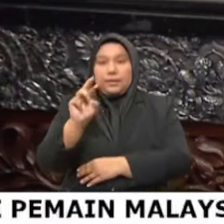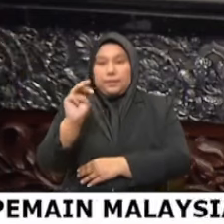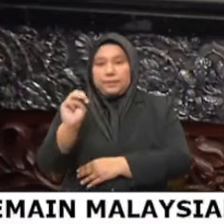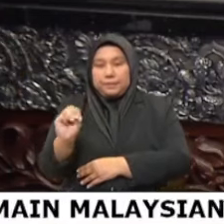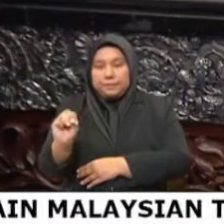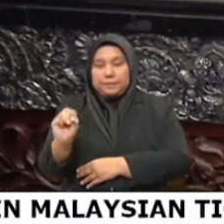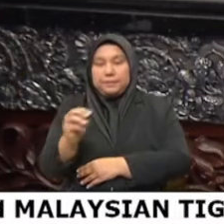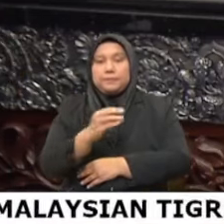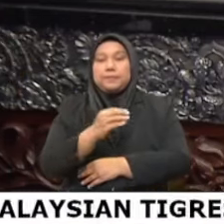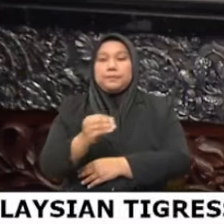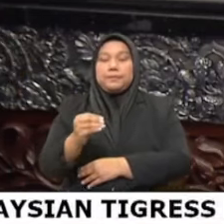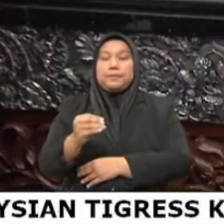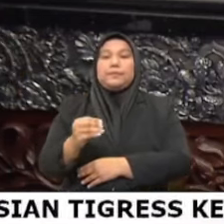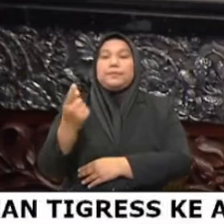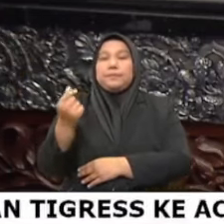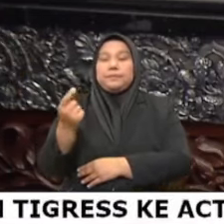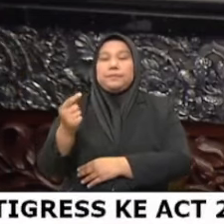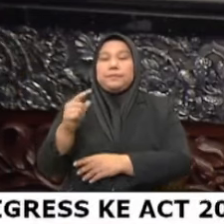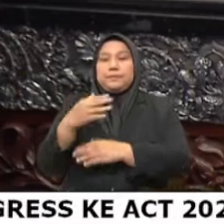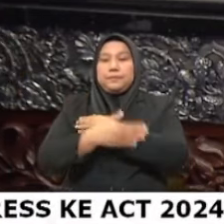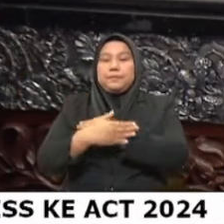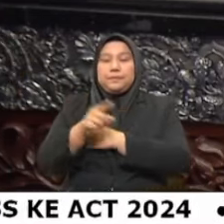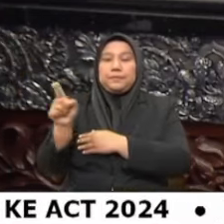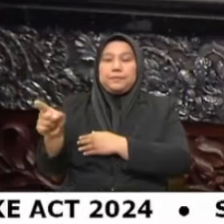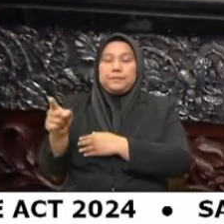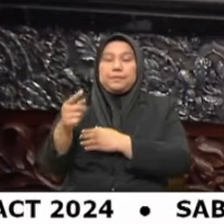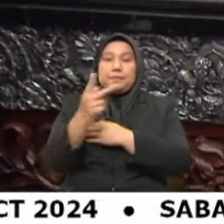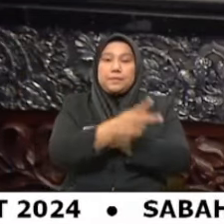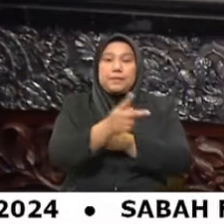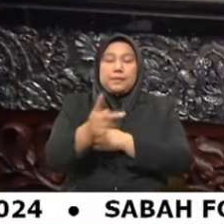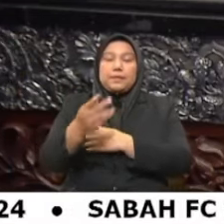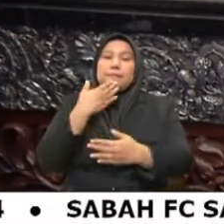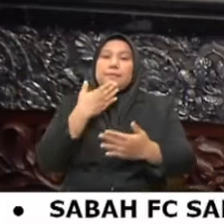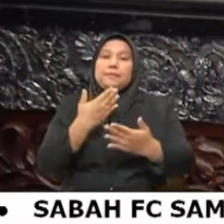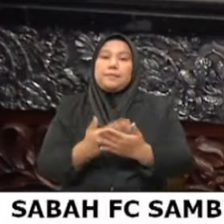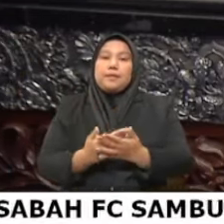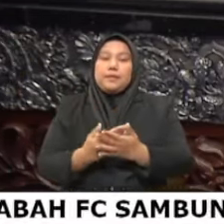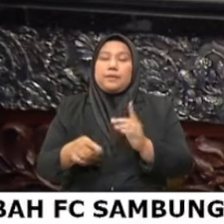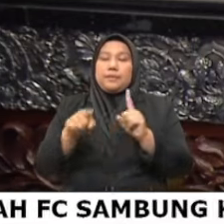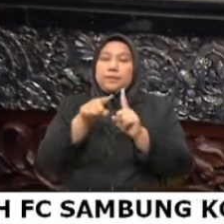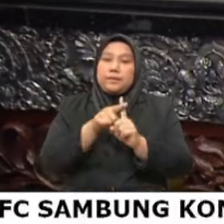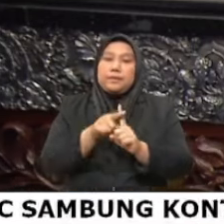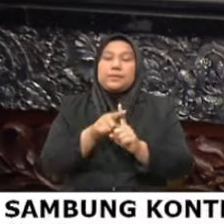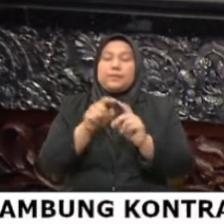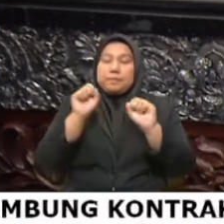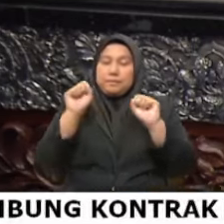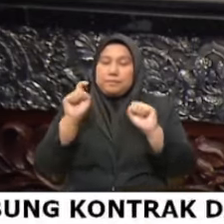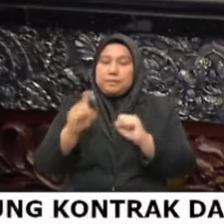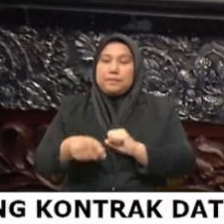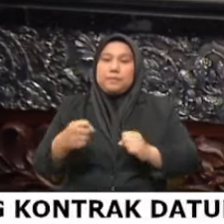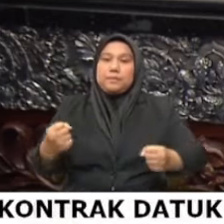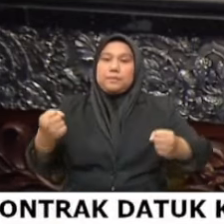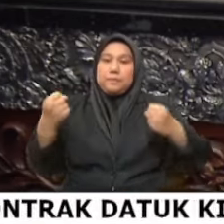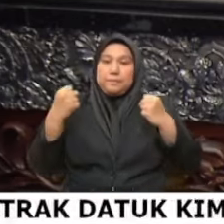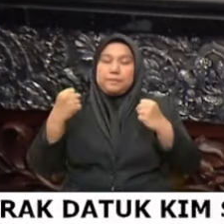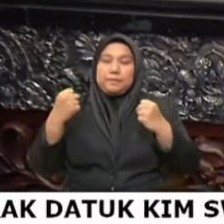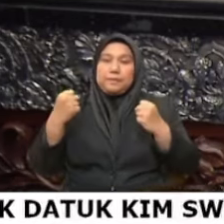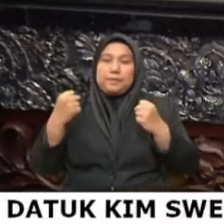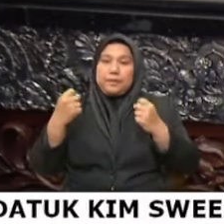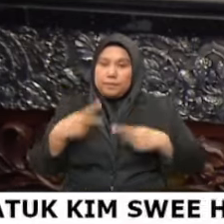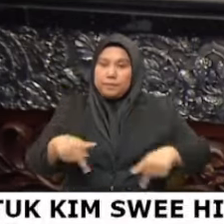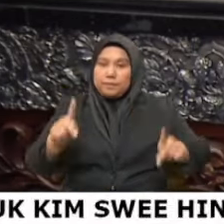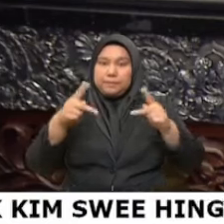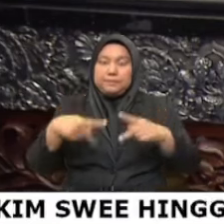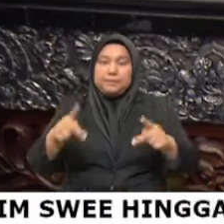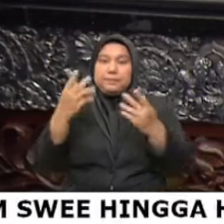negara tersebut. Jadi ini adalah antara perkara yang baik, yang positif, yang perlu kita sama-sama perkasakan untuk membuka peluang-peluang